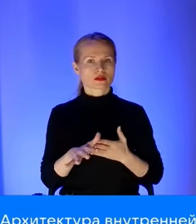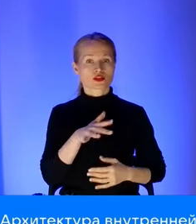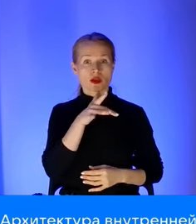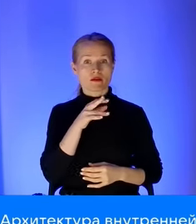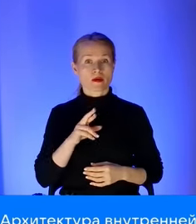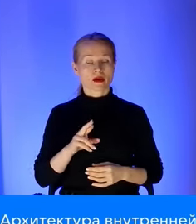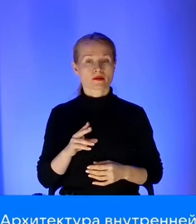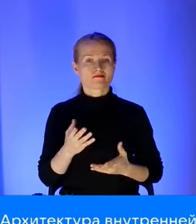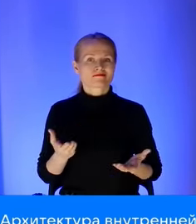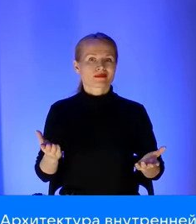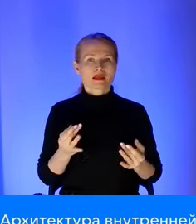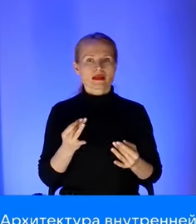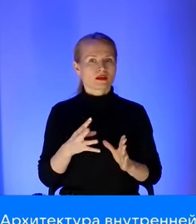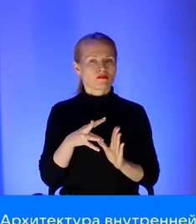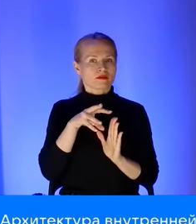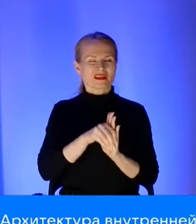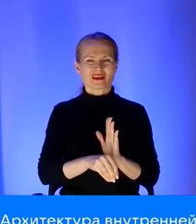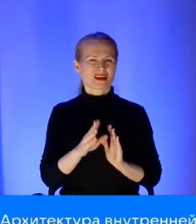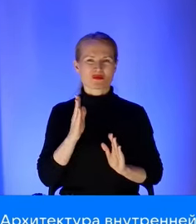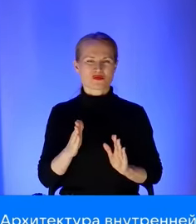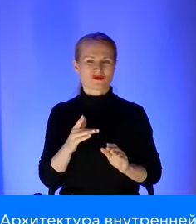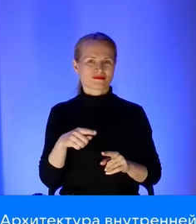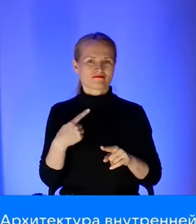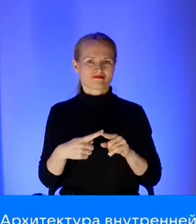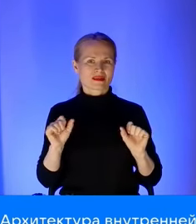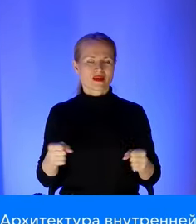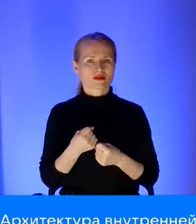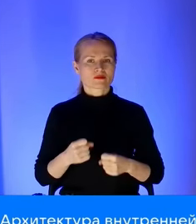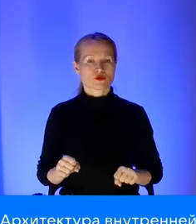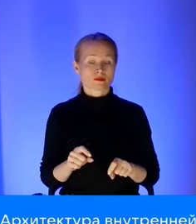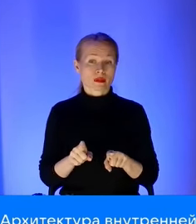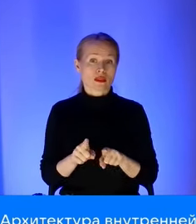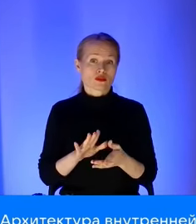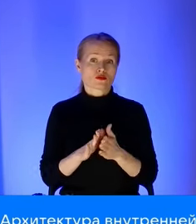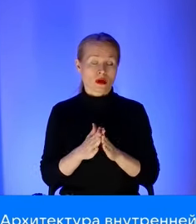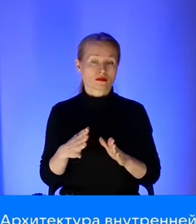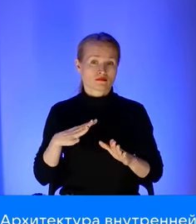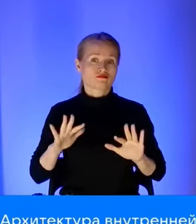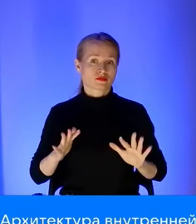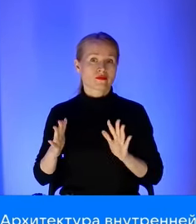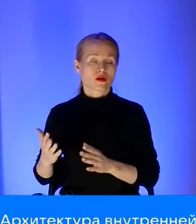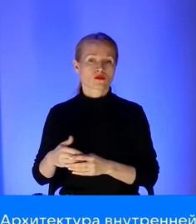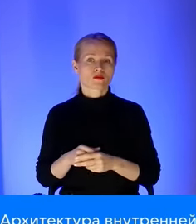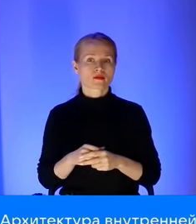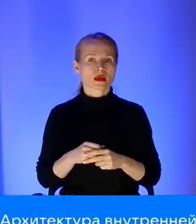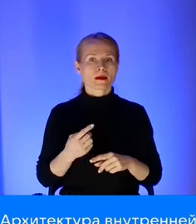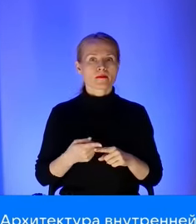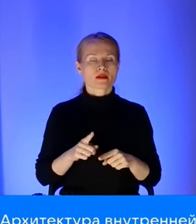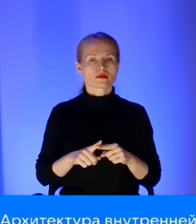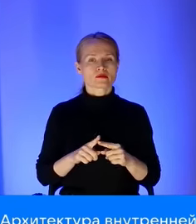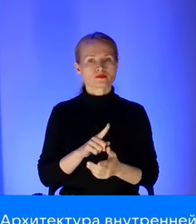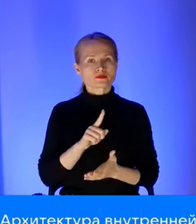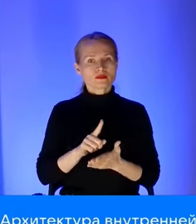и фактически там внедрение будет ну невозможно такие тоже бывают ситуации обязательно пок так как